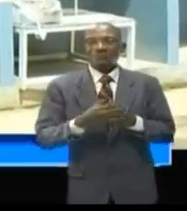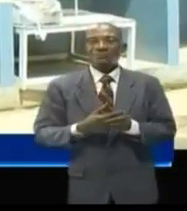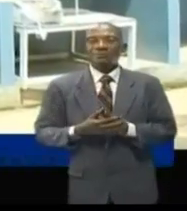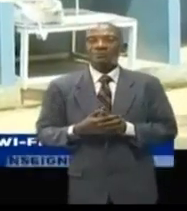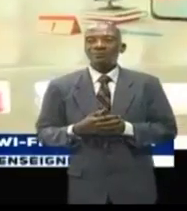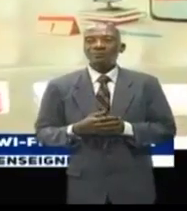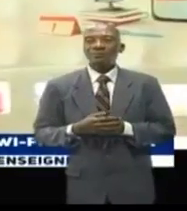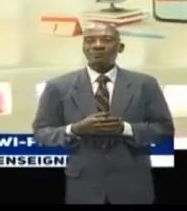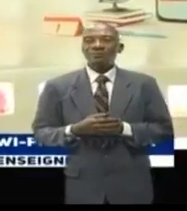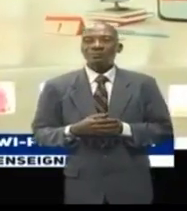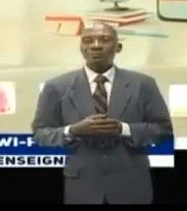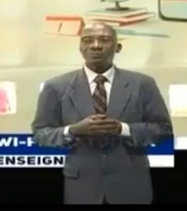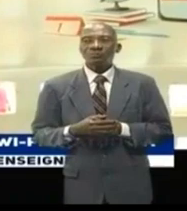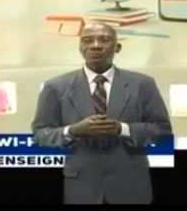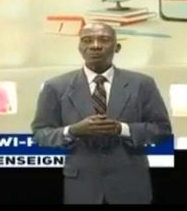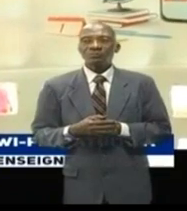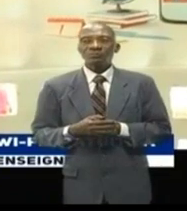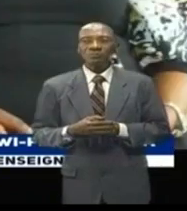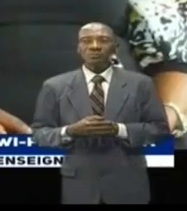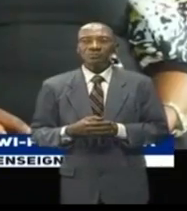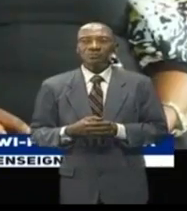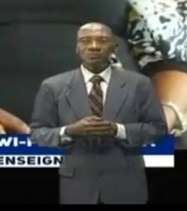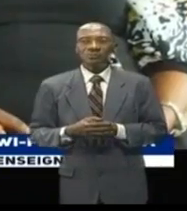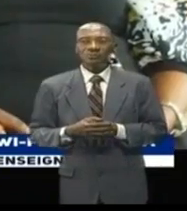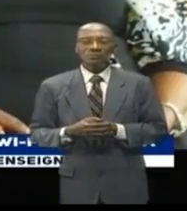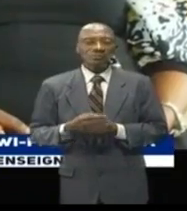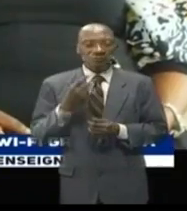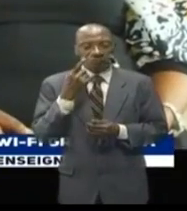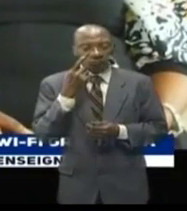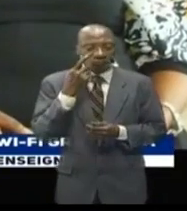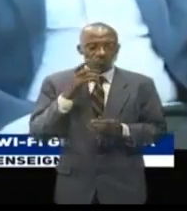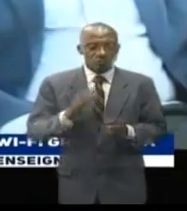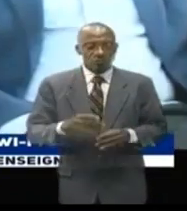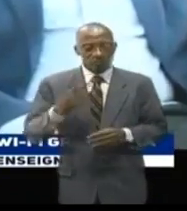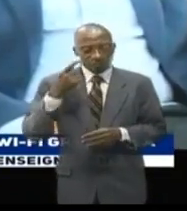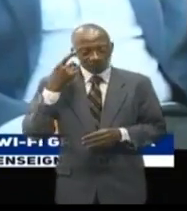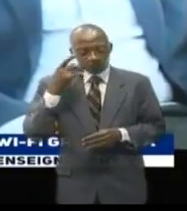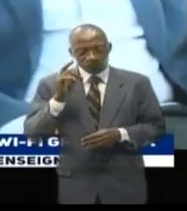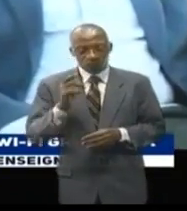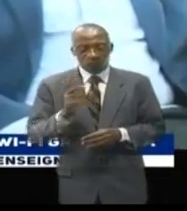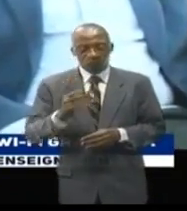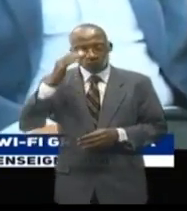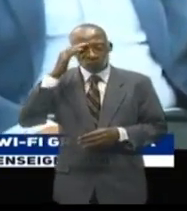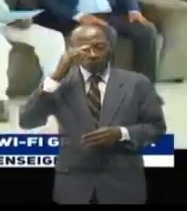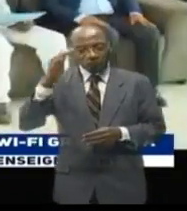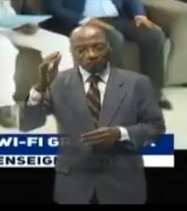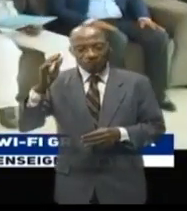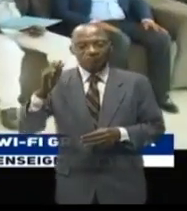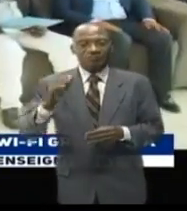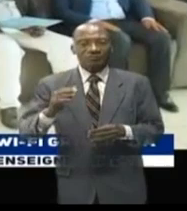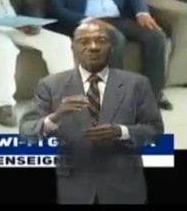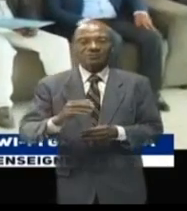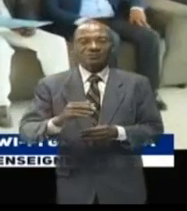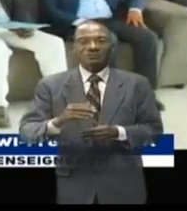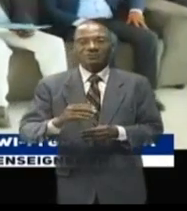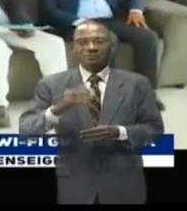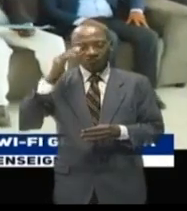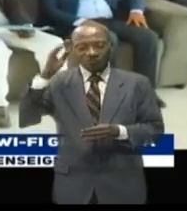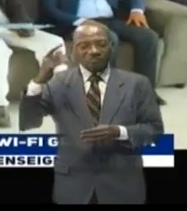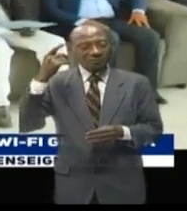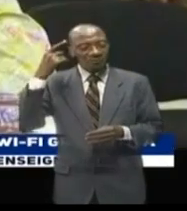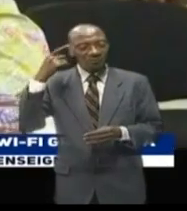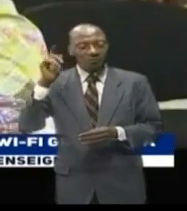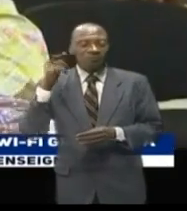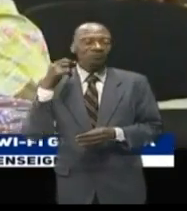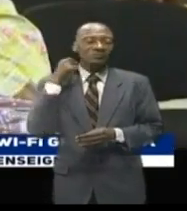pour les étudiants et chercheurs de l'Institut supérieur des techniques médicales système Kinshasa désormais ils auront accès à toutes